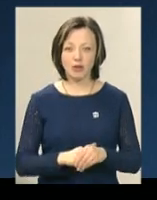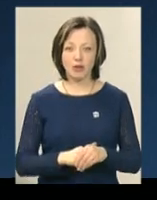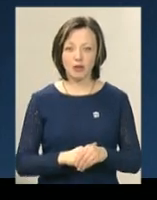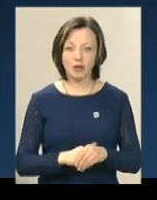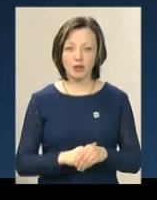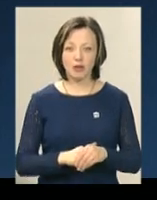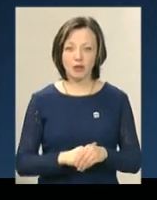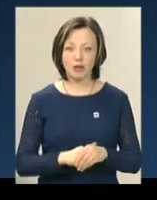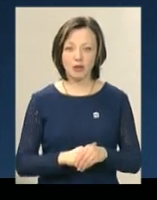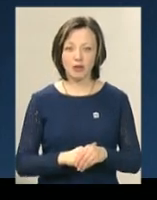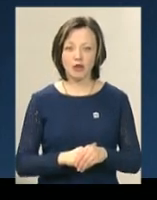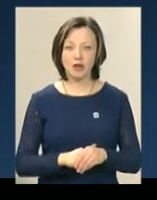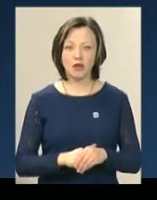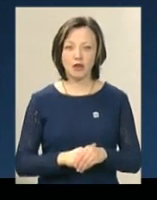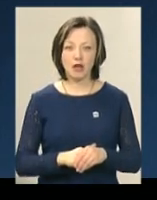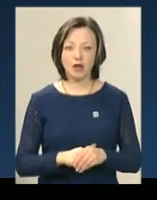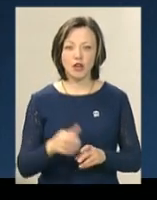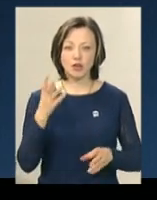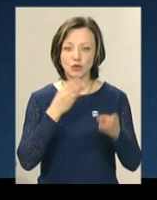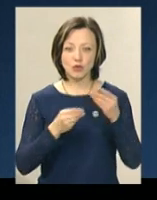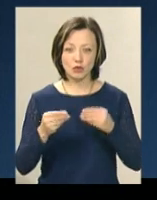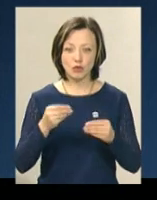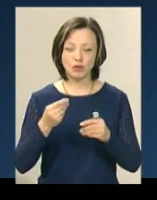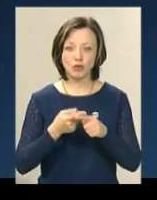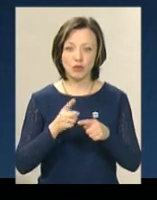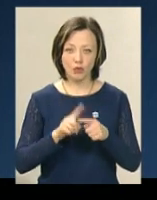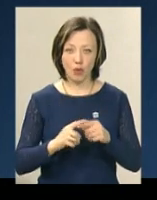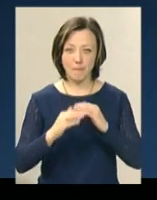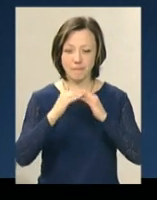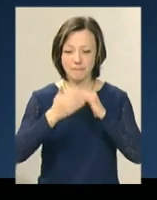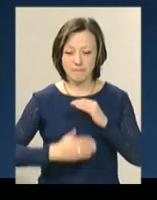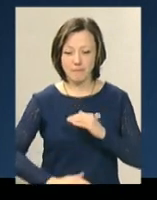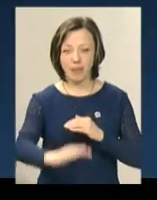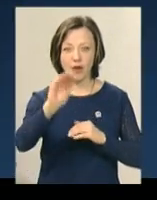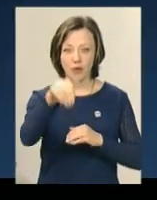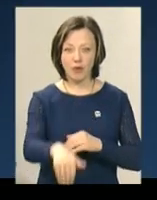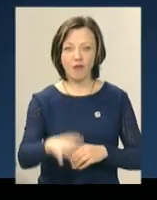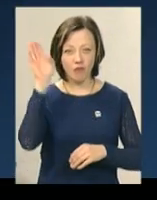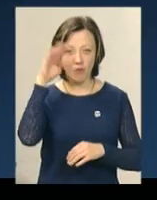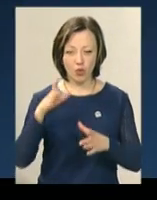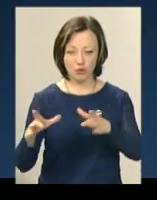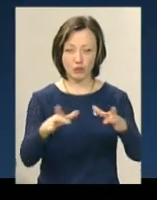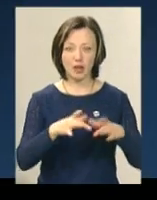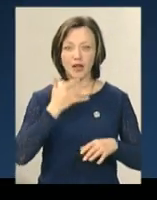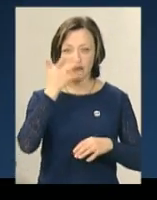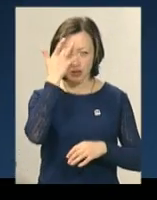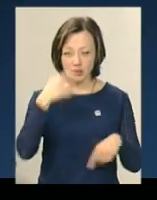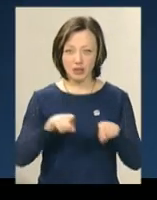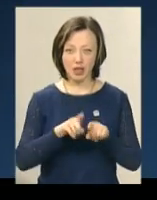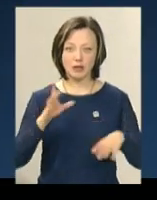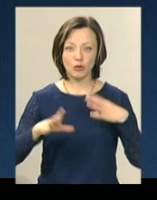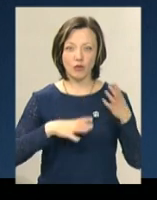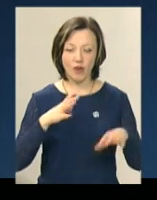зі штучного покриття, а приземляємося ми у басейн з водою. Це все літо ми так тренувалися,